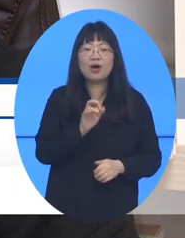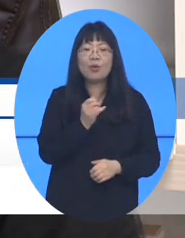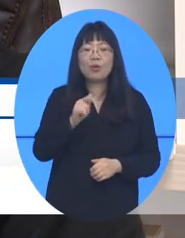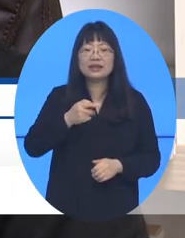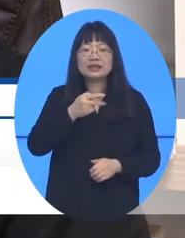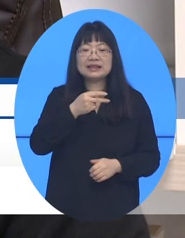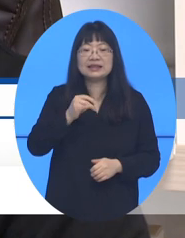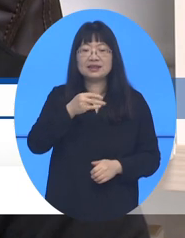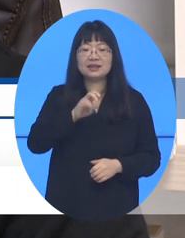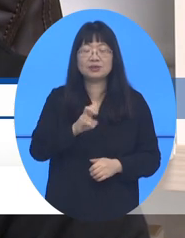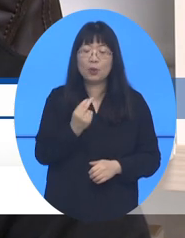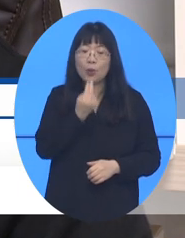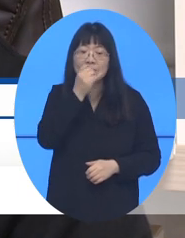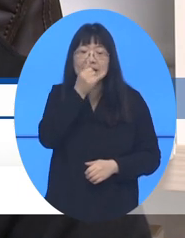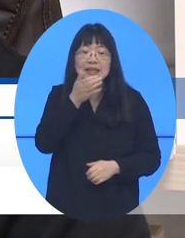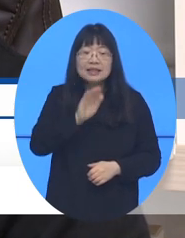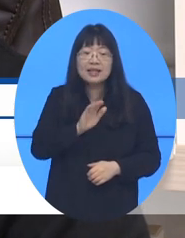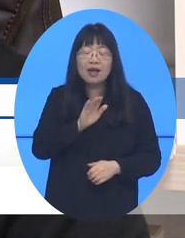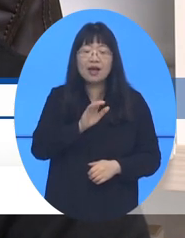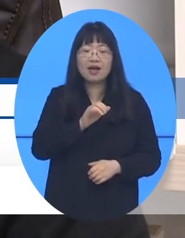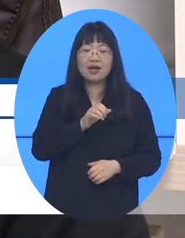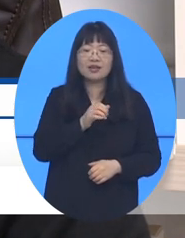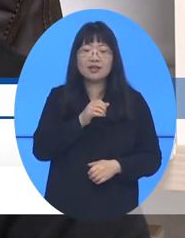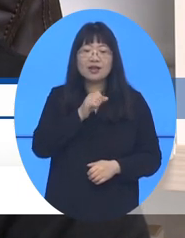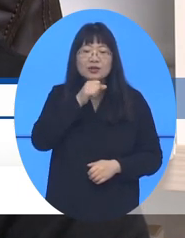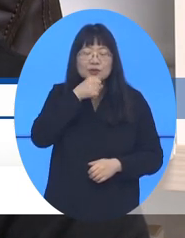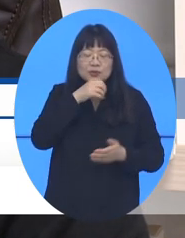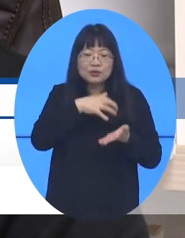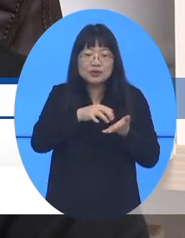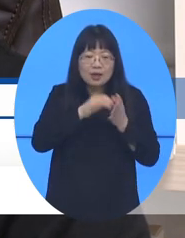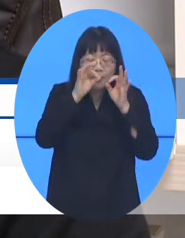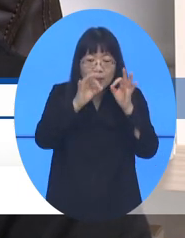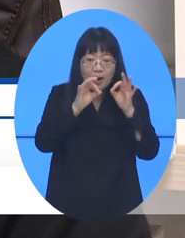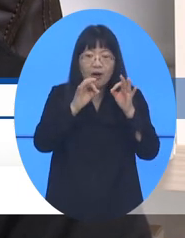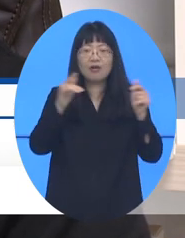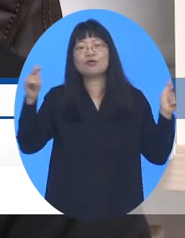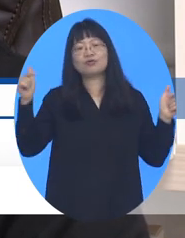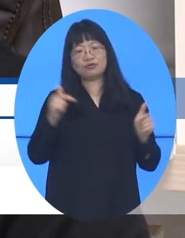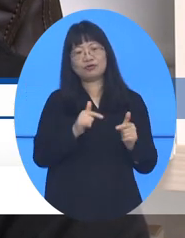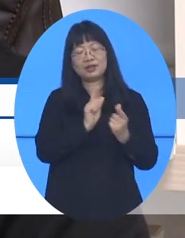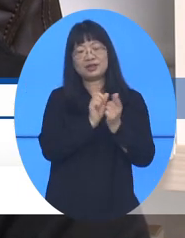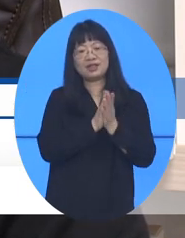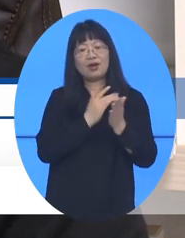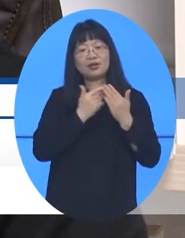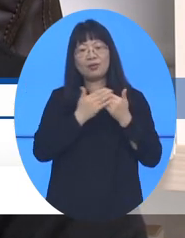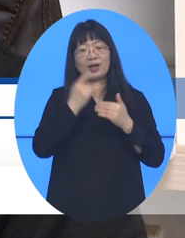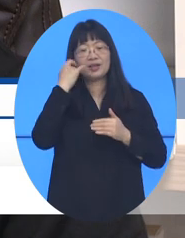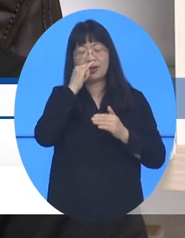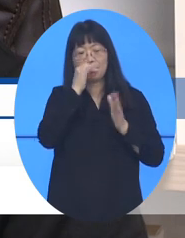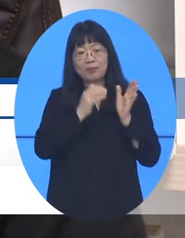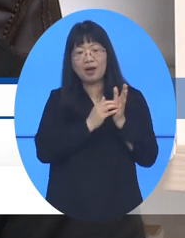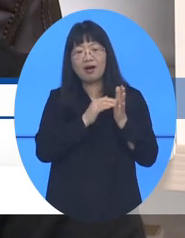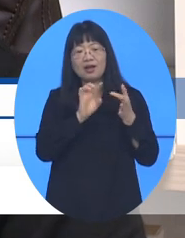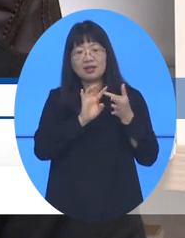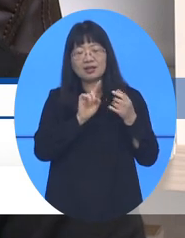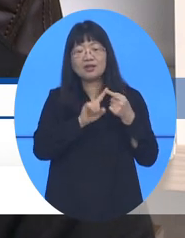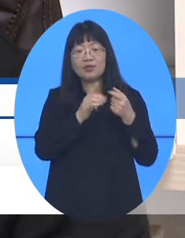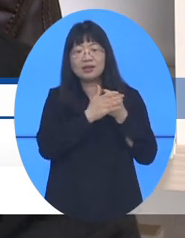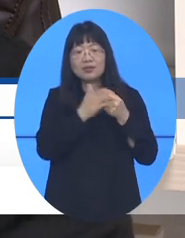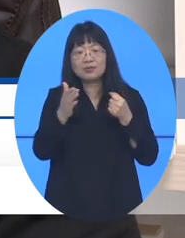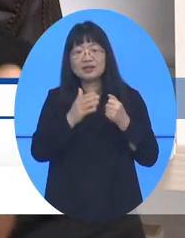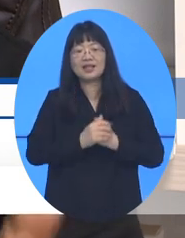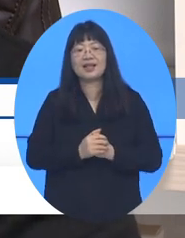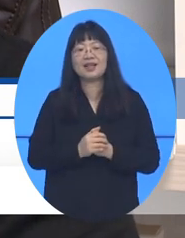호흡기입니다. 그 수치에서 확연히 그 줄은 거를 지금 제가 실제 경험해서 느끼고 그로